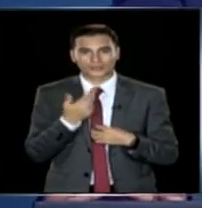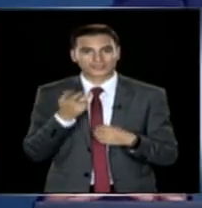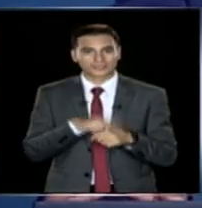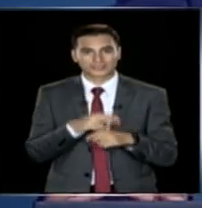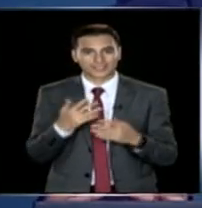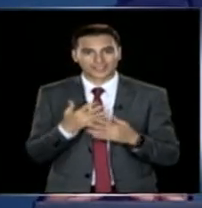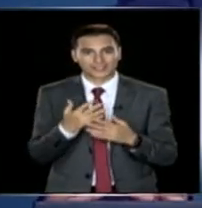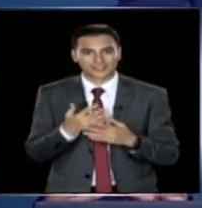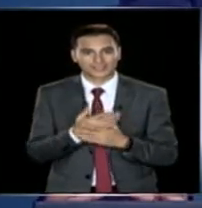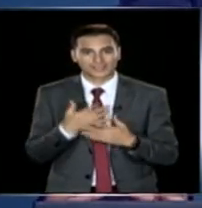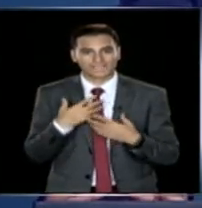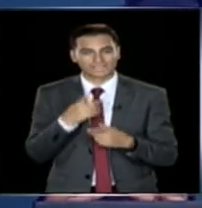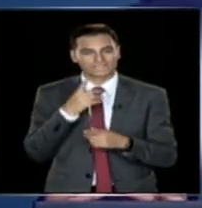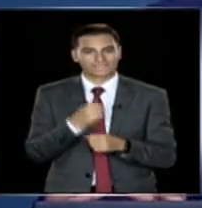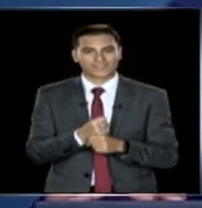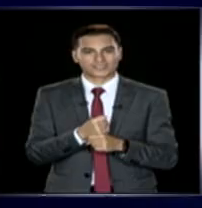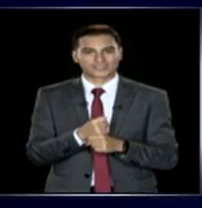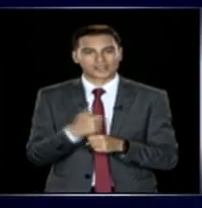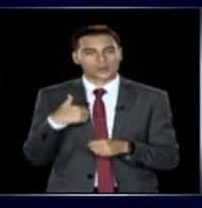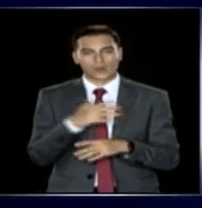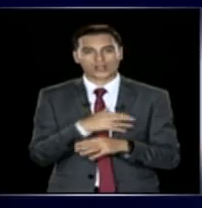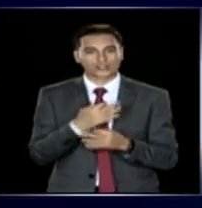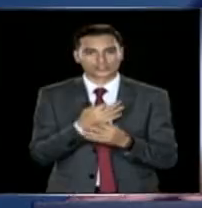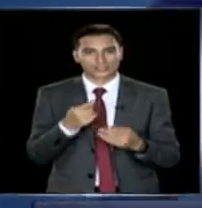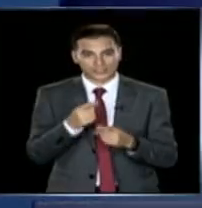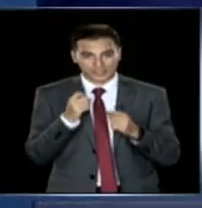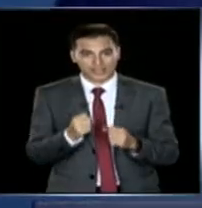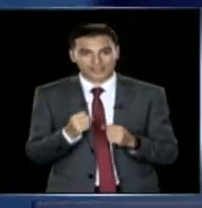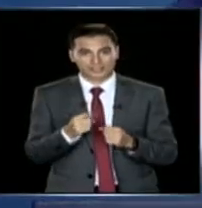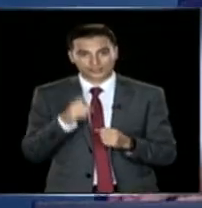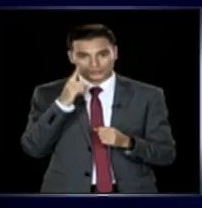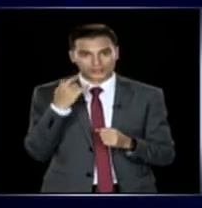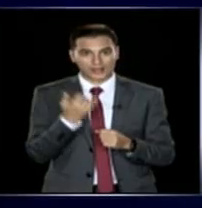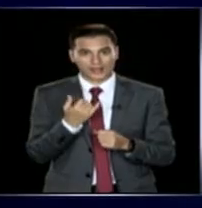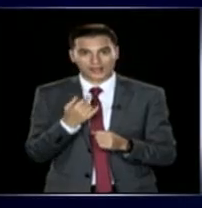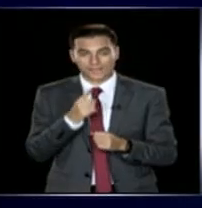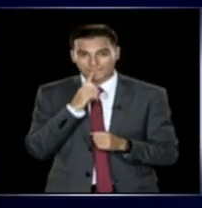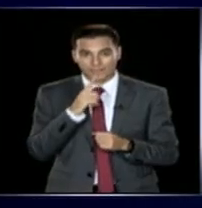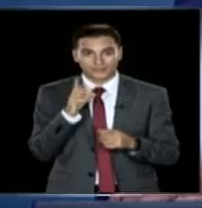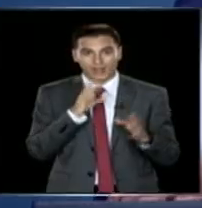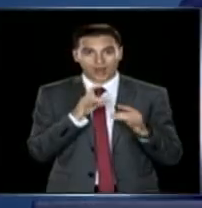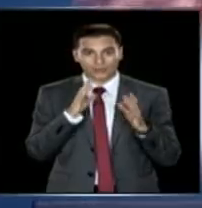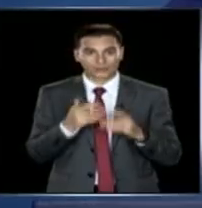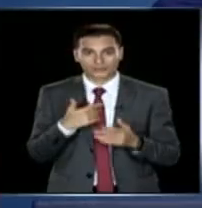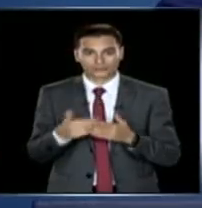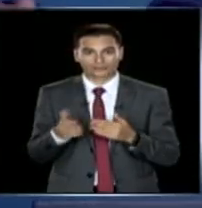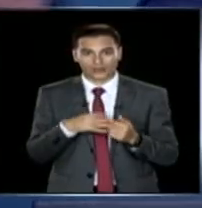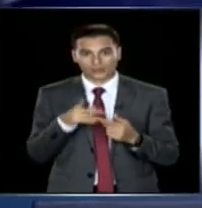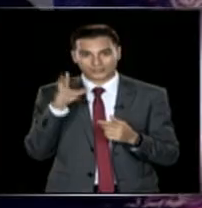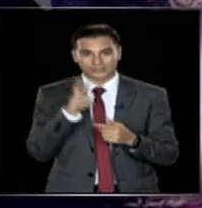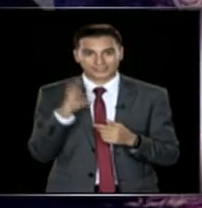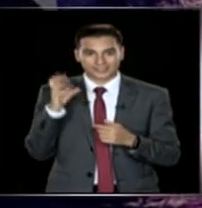الله يحفظك يا رب، الله يحفظك. احنا جاهزين، انت جاهز؟ ان شاء الله جاهز. بس العروسة ماليش دعوة بيها، هاتها من شمال